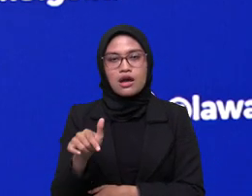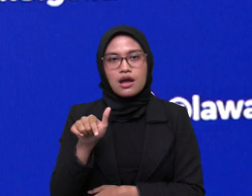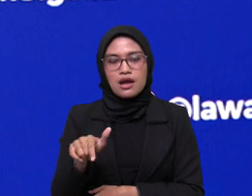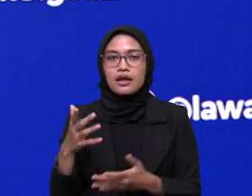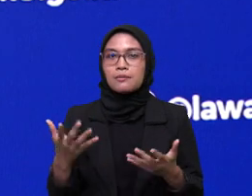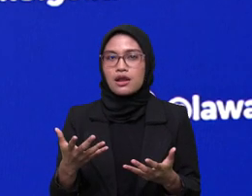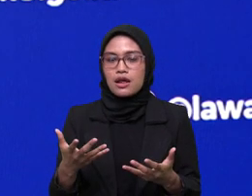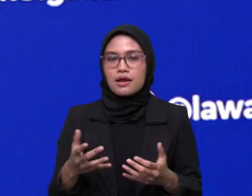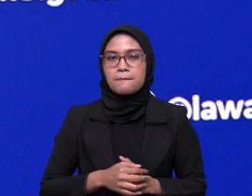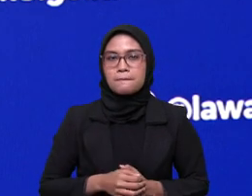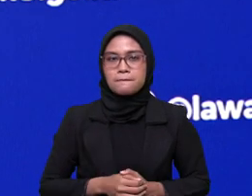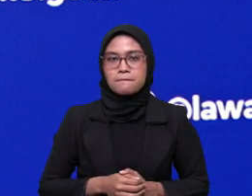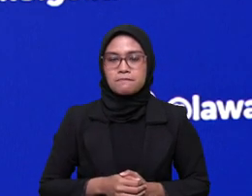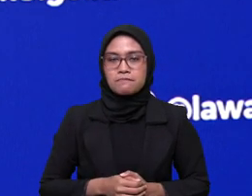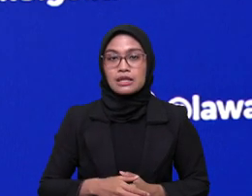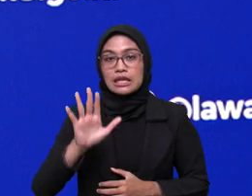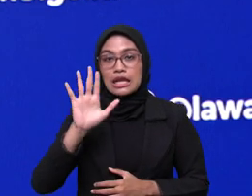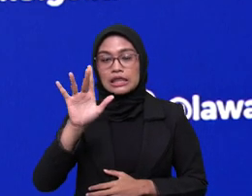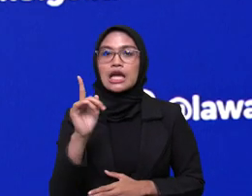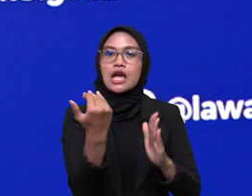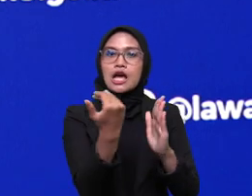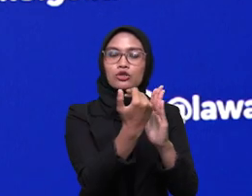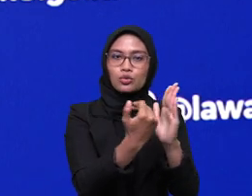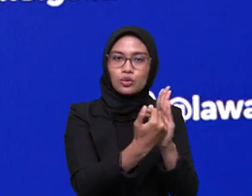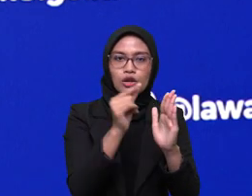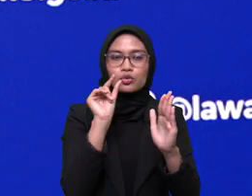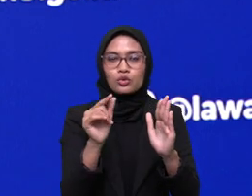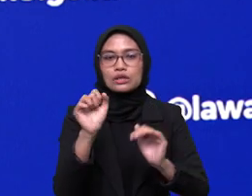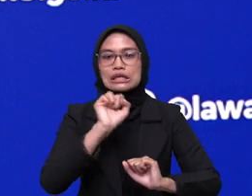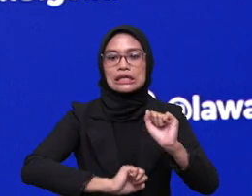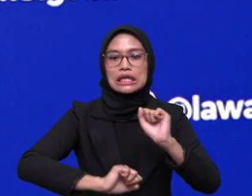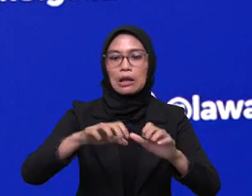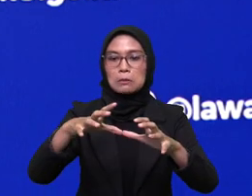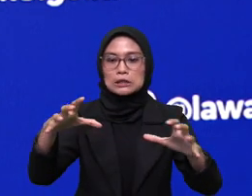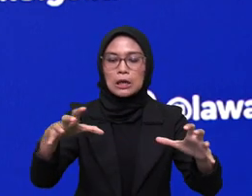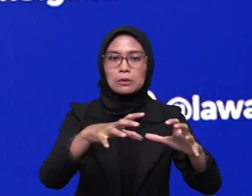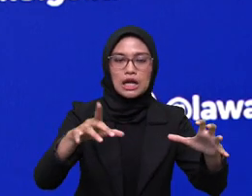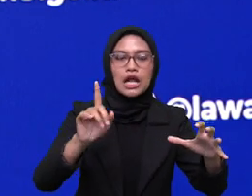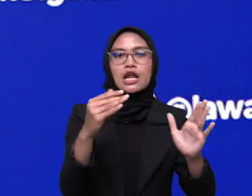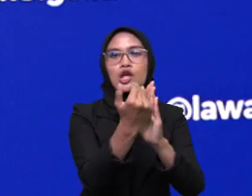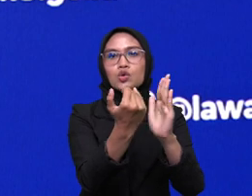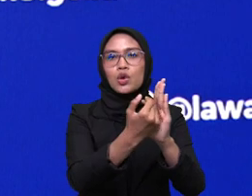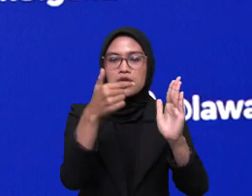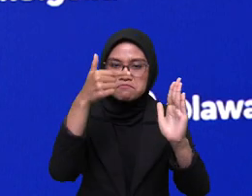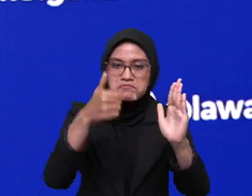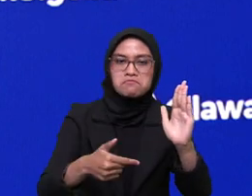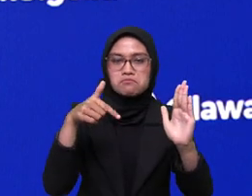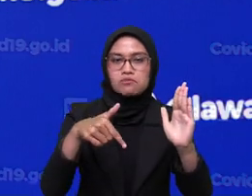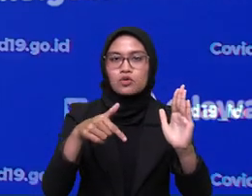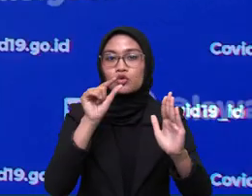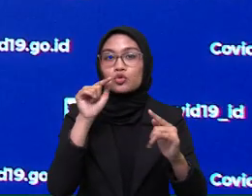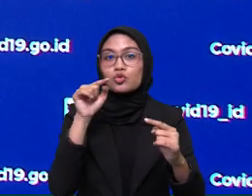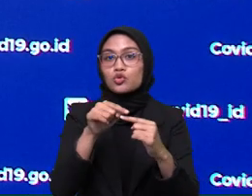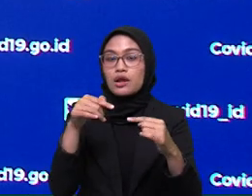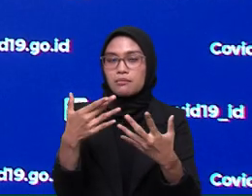mengatur kegiatan-kegiatan berskala besar agar dapat berjalan dengan lancar aman dan kondusif